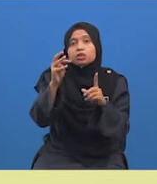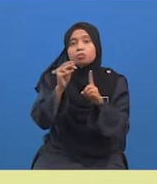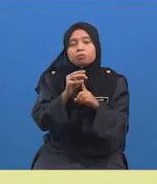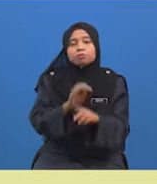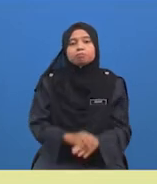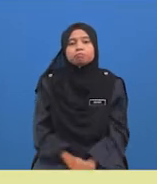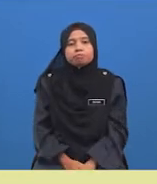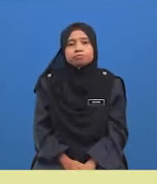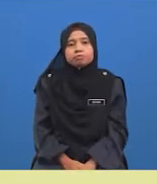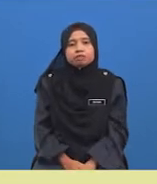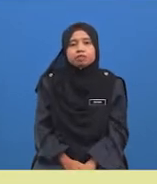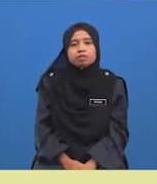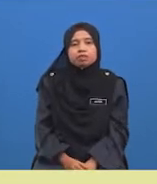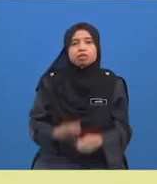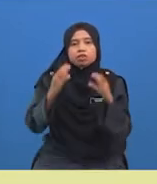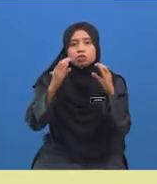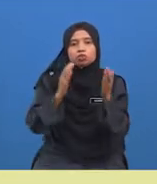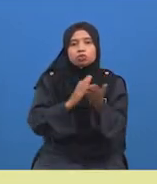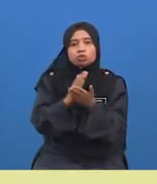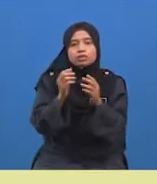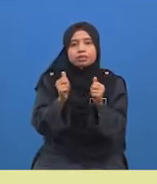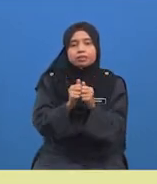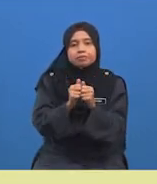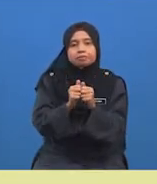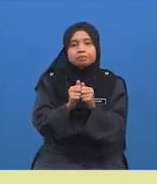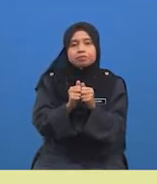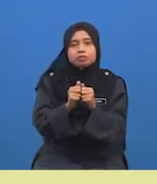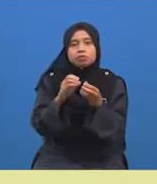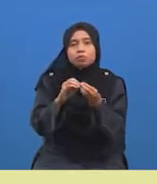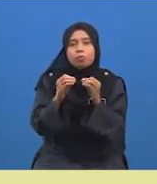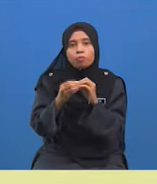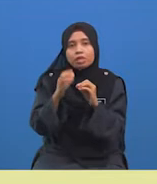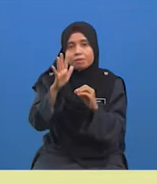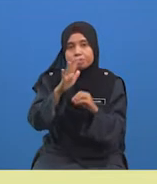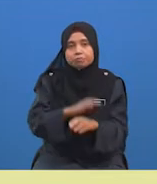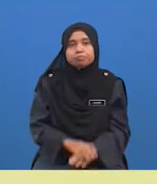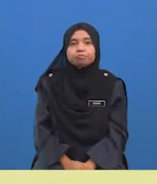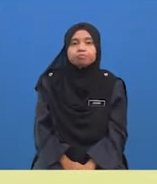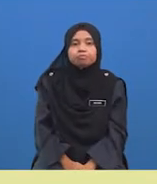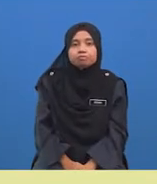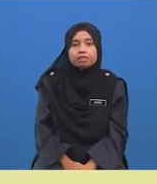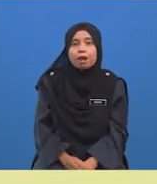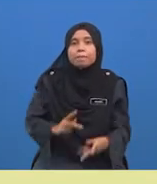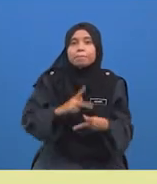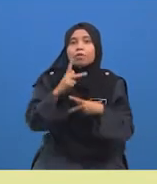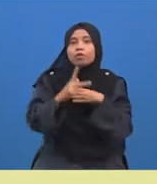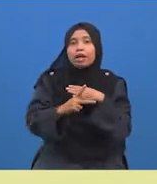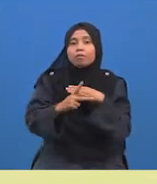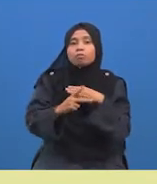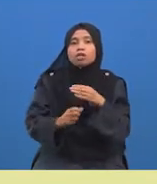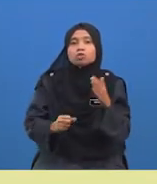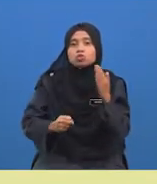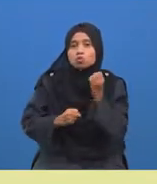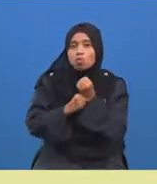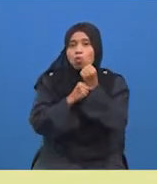1 markah. Cikgu teruskan dengan fakta akhir sekali, iaitu fakta kelima, program